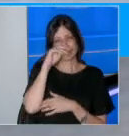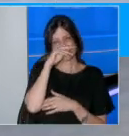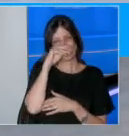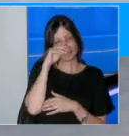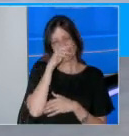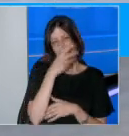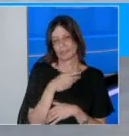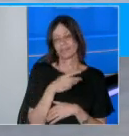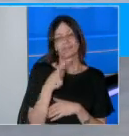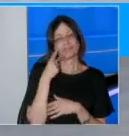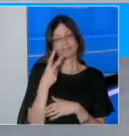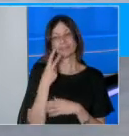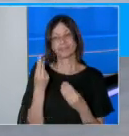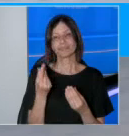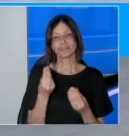תראה, אני